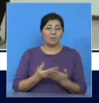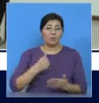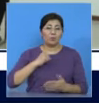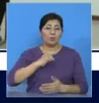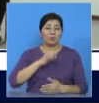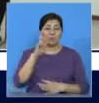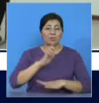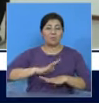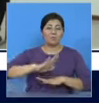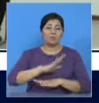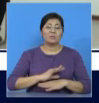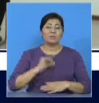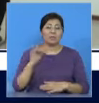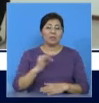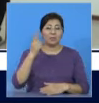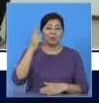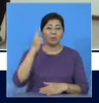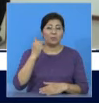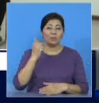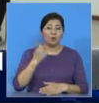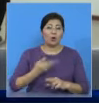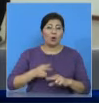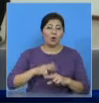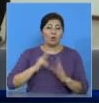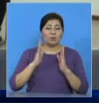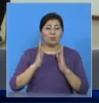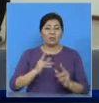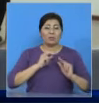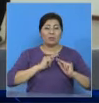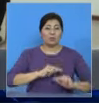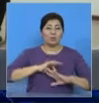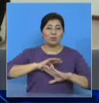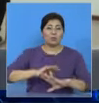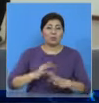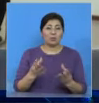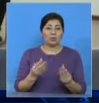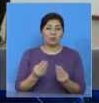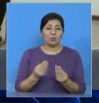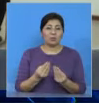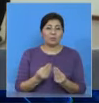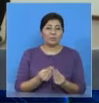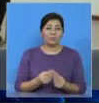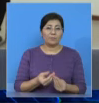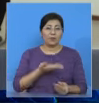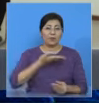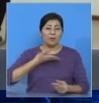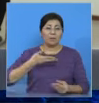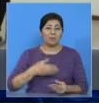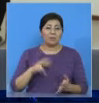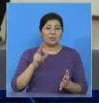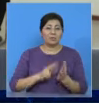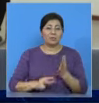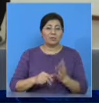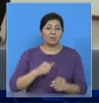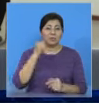өзіміздің еліміздің тарихын білу осы бағытта жұмыстар жүріп жатты. Сонымен қатар мына біз 80 жыл